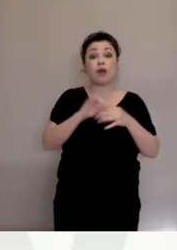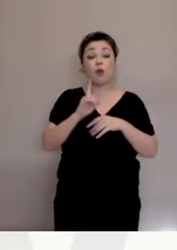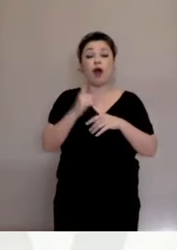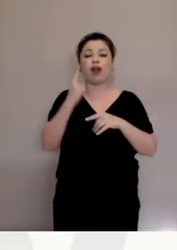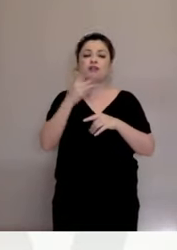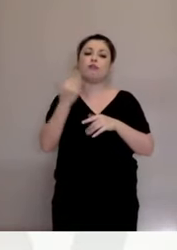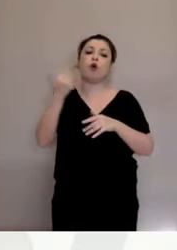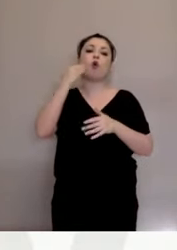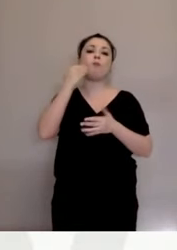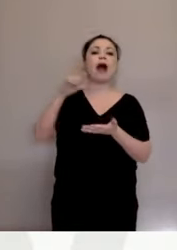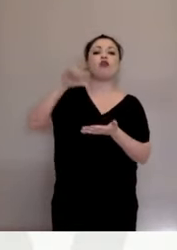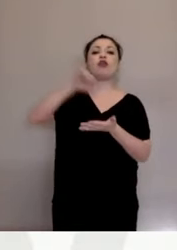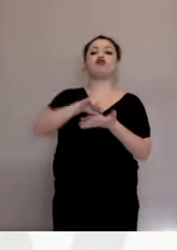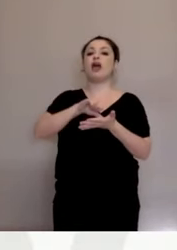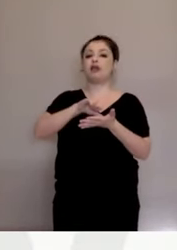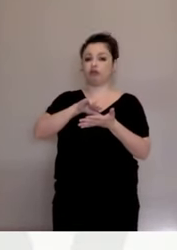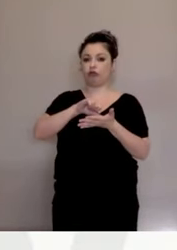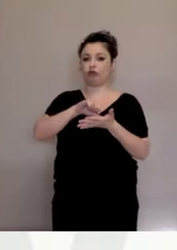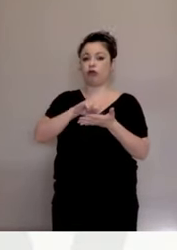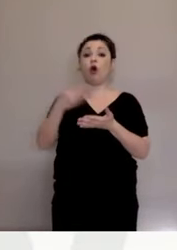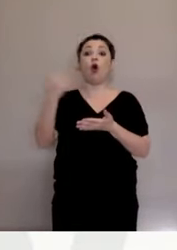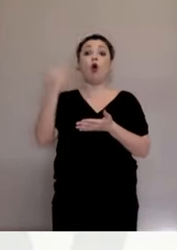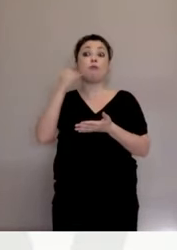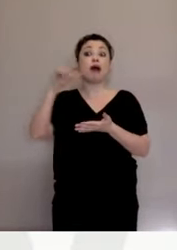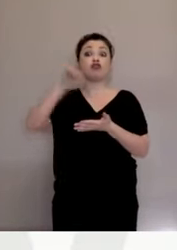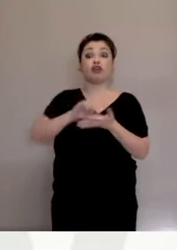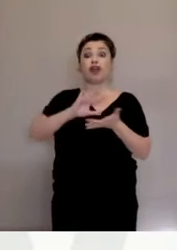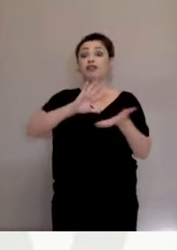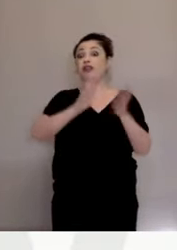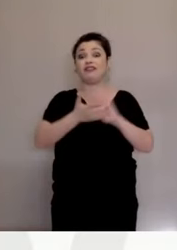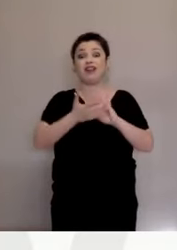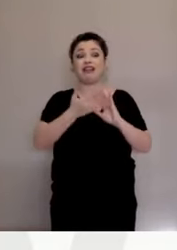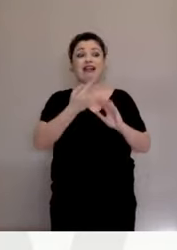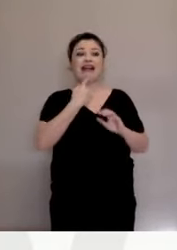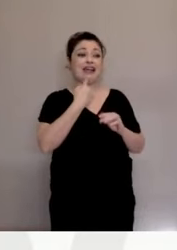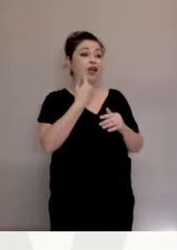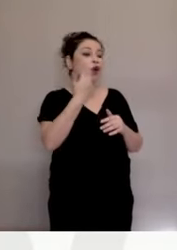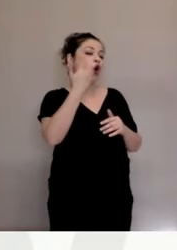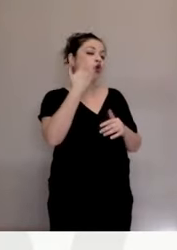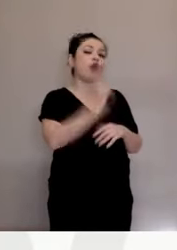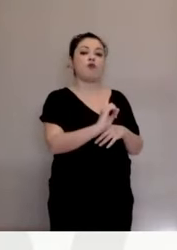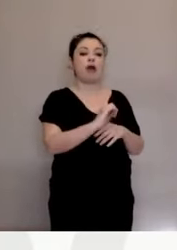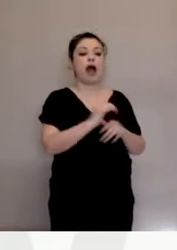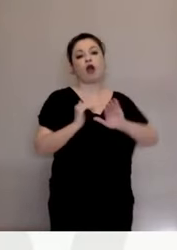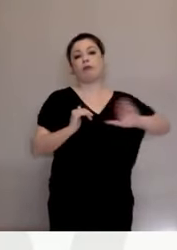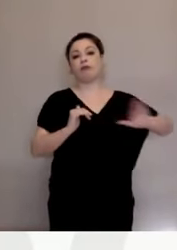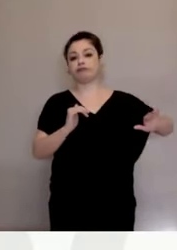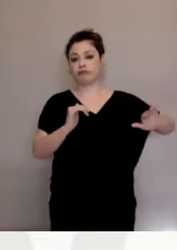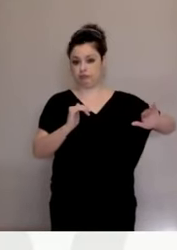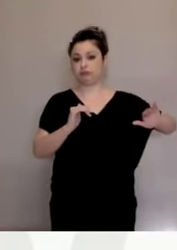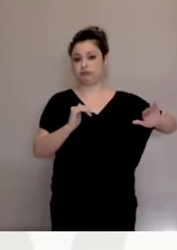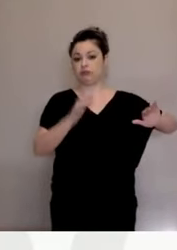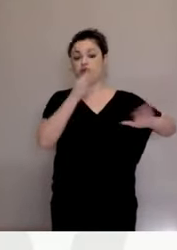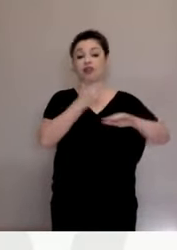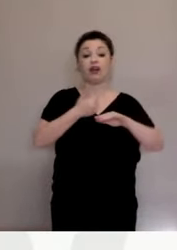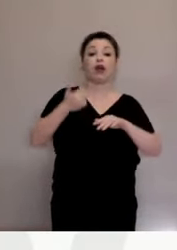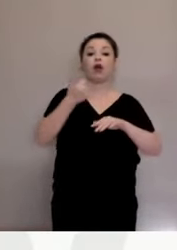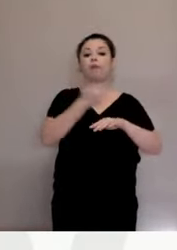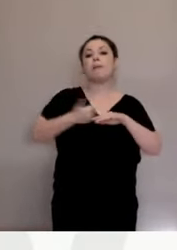antropologico a discapito di ciò che non è umano? Quindi un primato antropologico